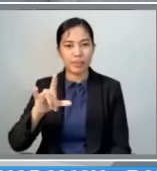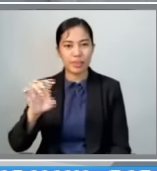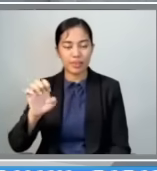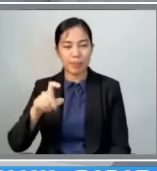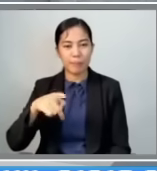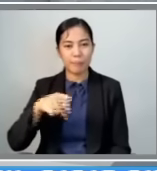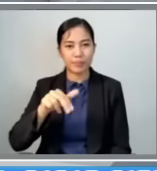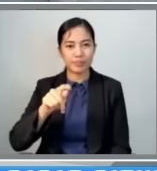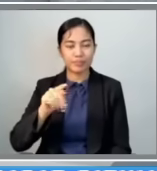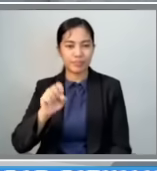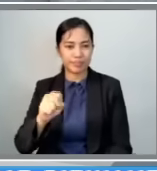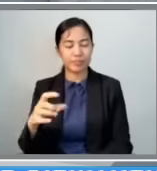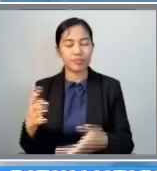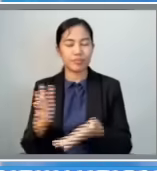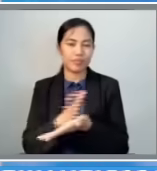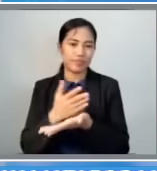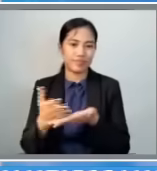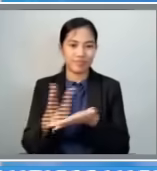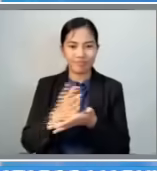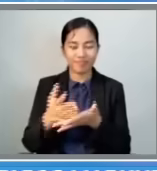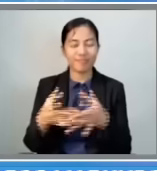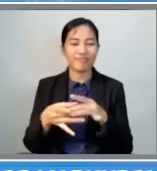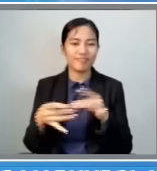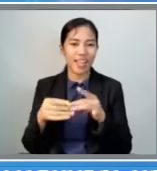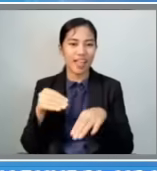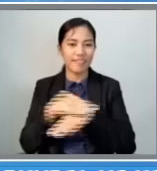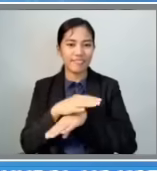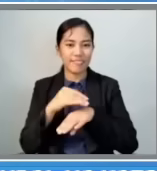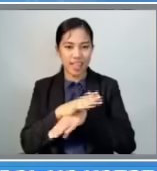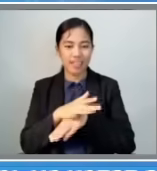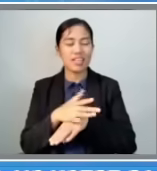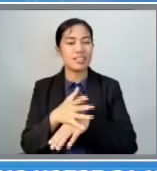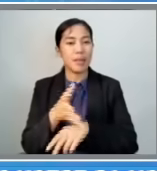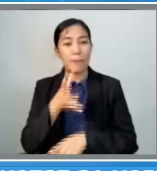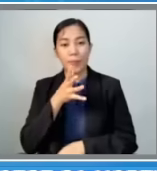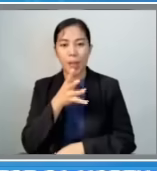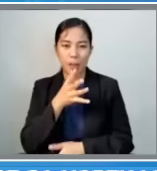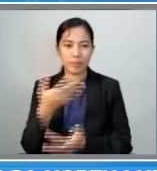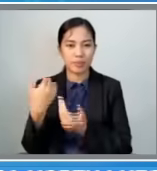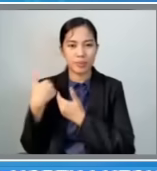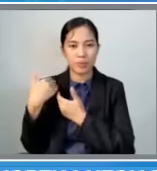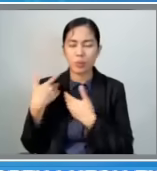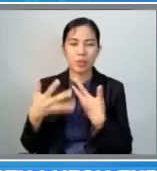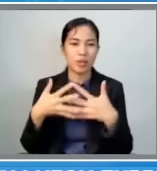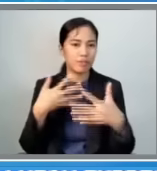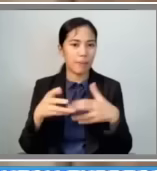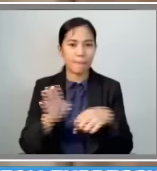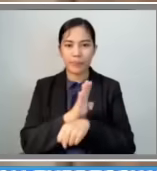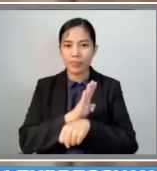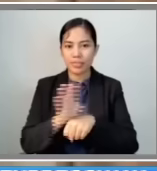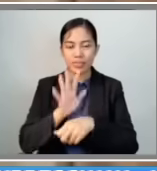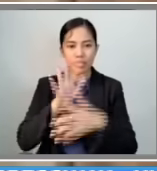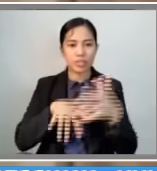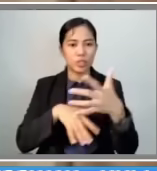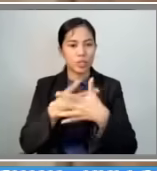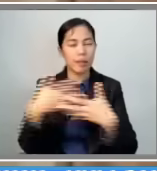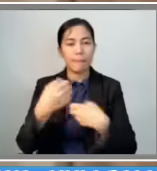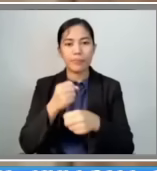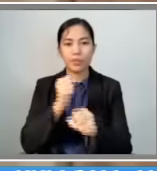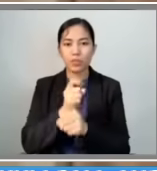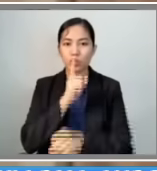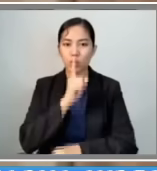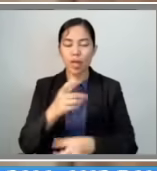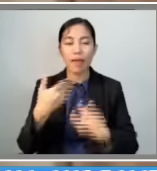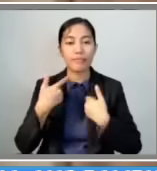sa pagiging nanay. Sabi ni Camille sa kabila ng busy schedule sa kanyang career, sinisiguro niyang may time siya sa